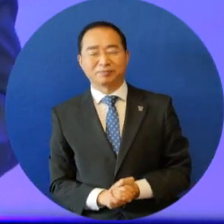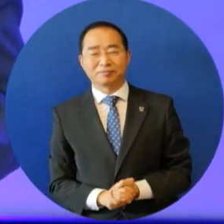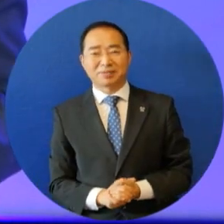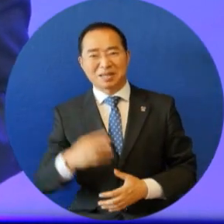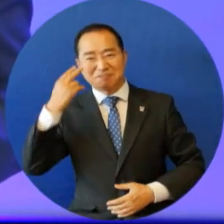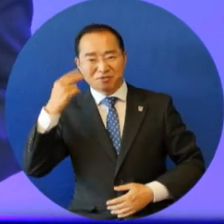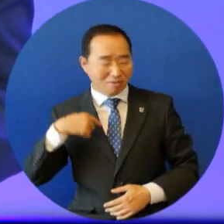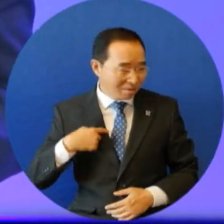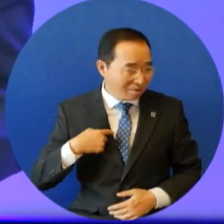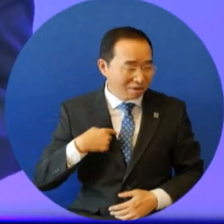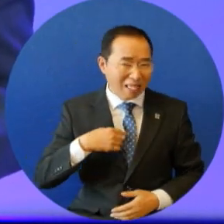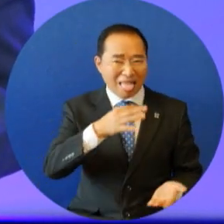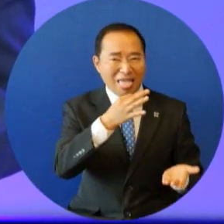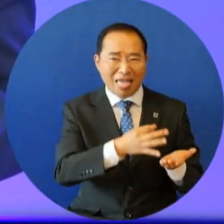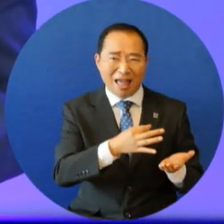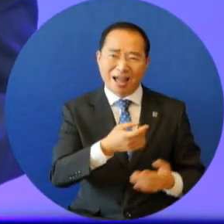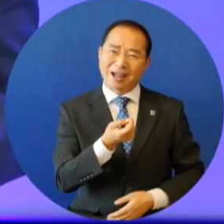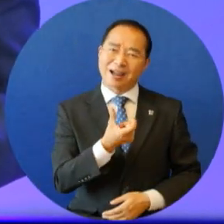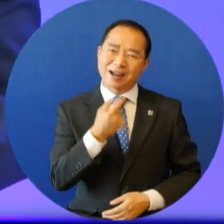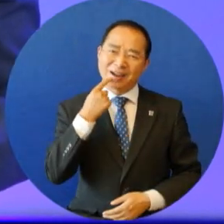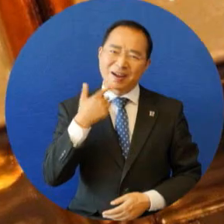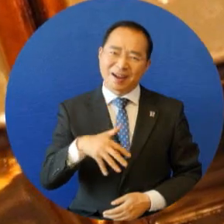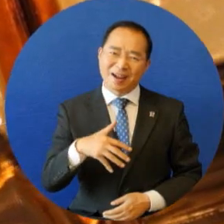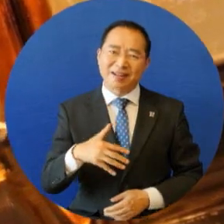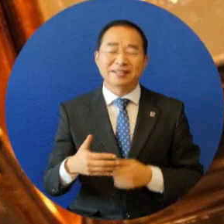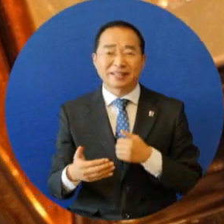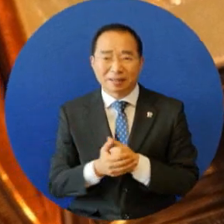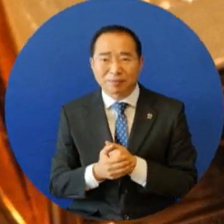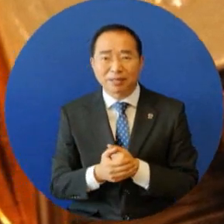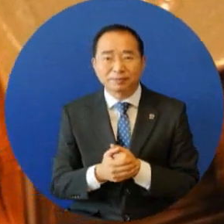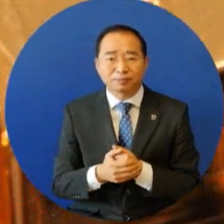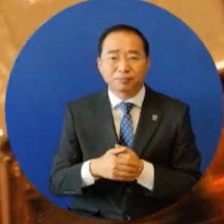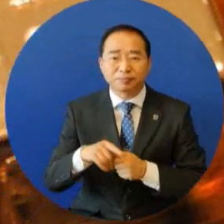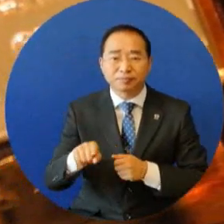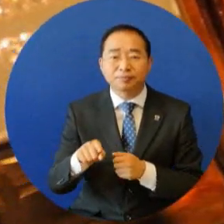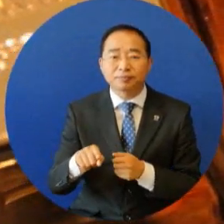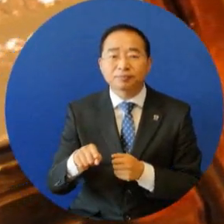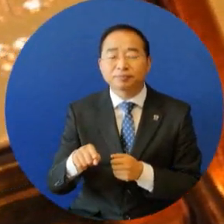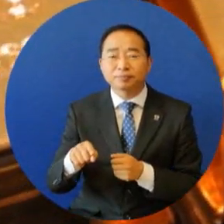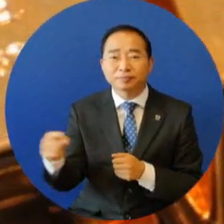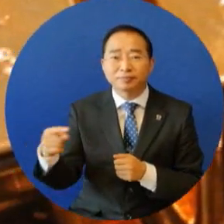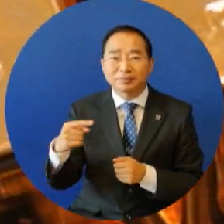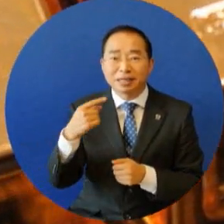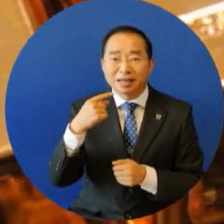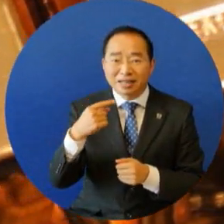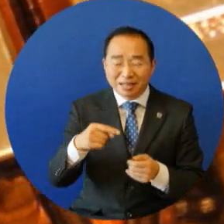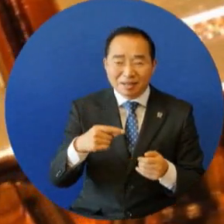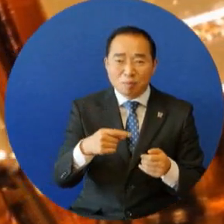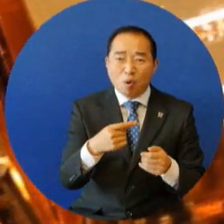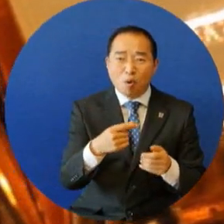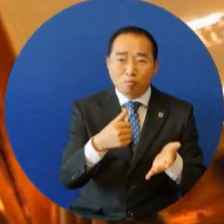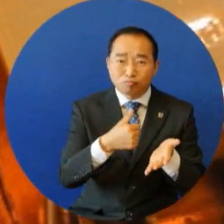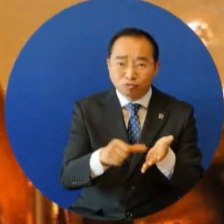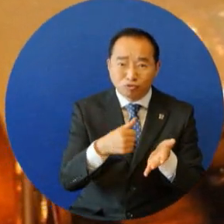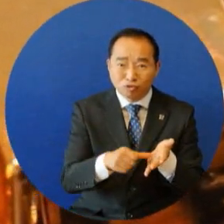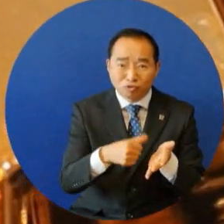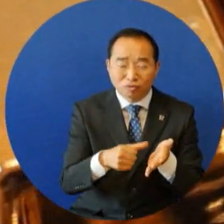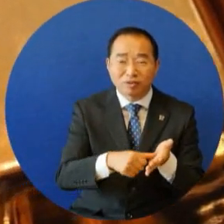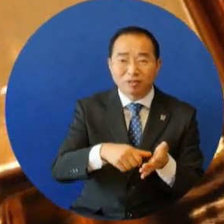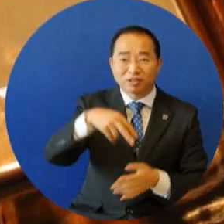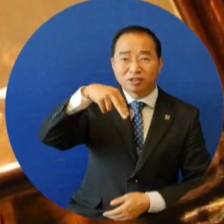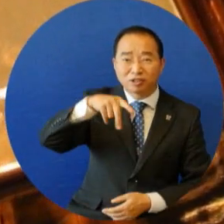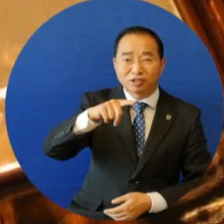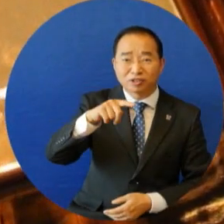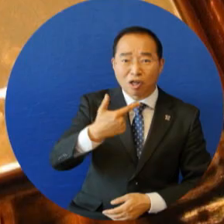제대로 떨어지지 않자 선물 시장에 현물을 대량 투하하기